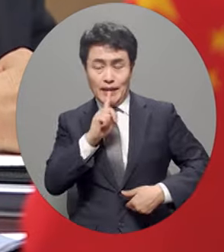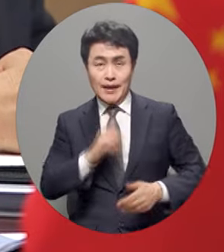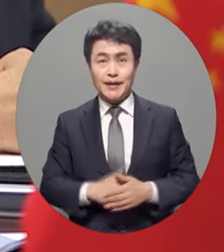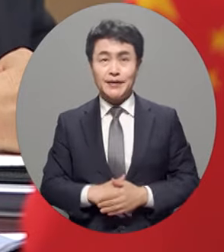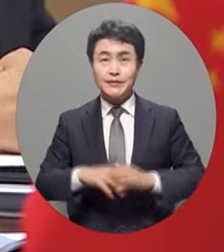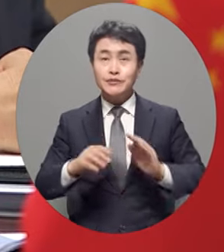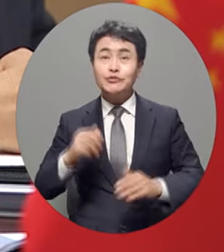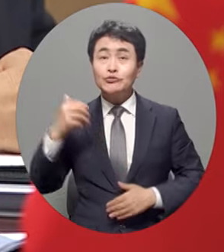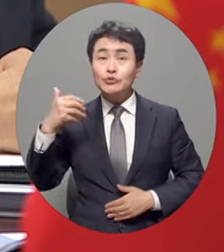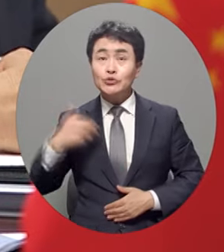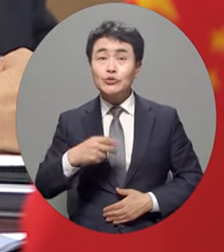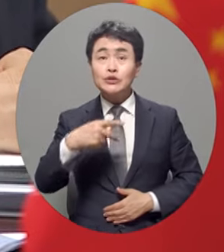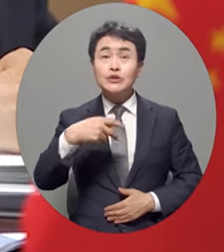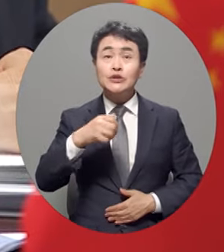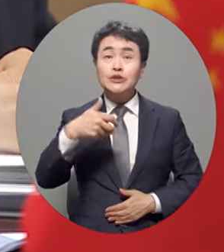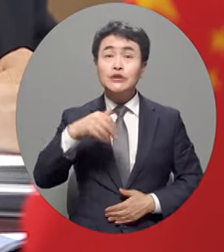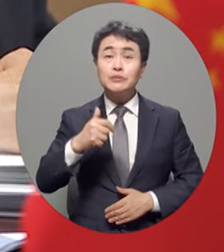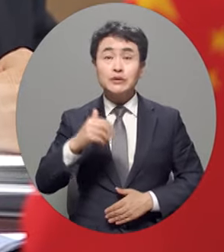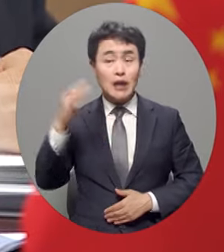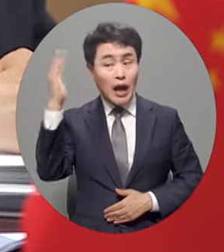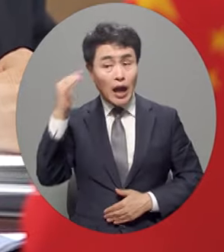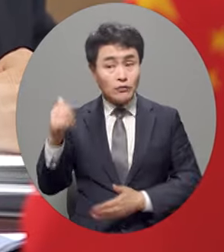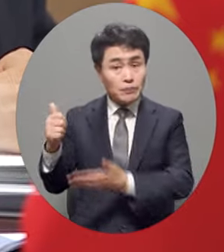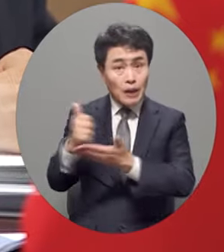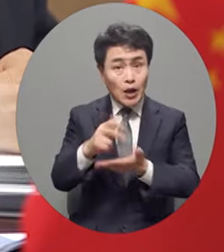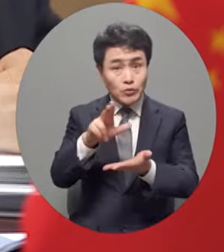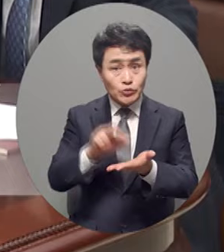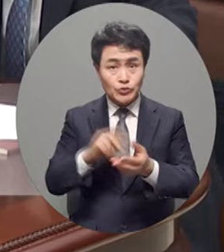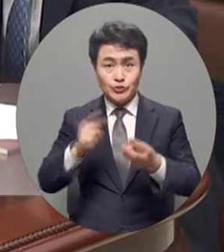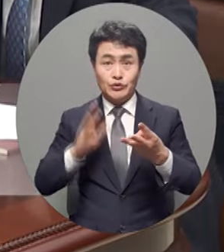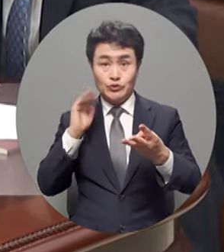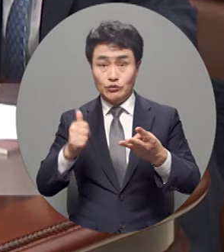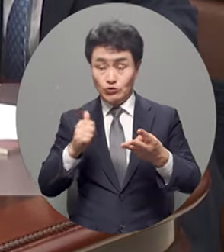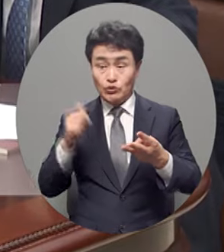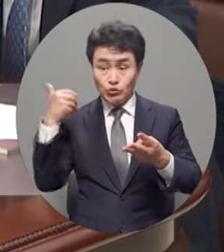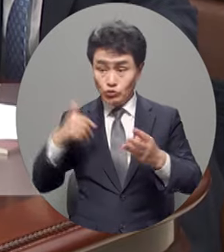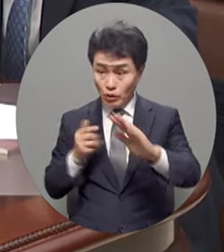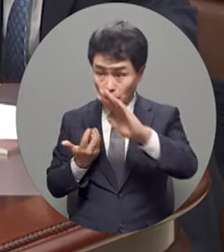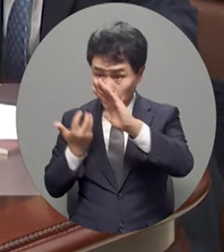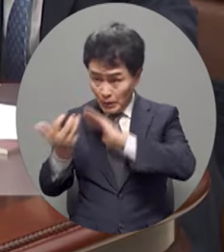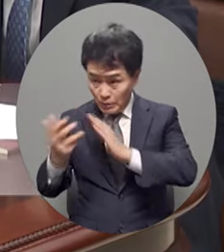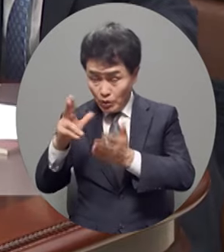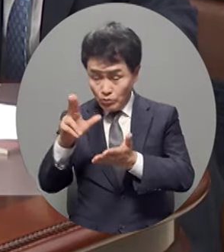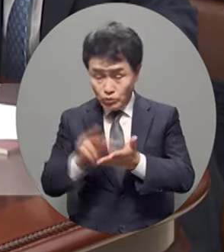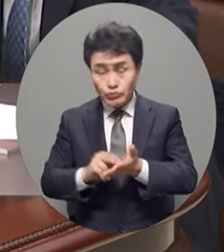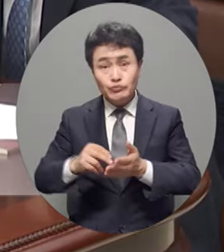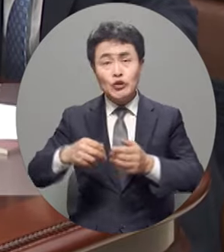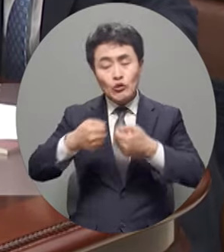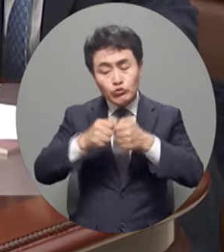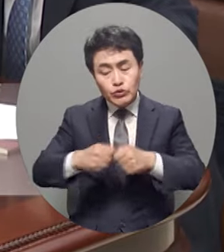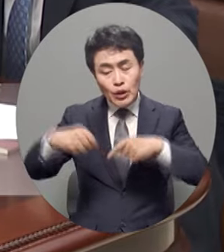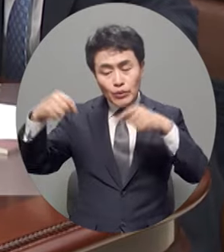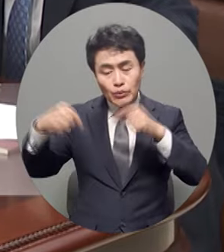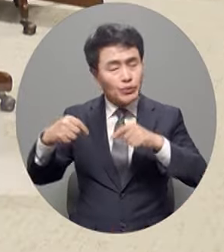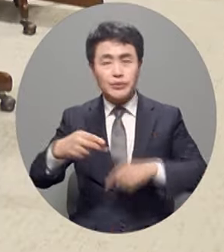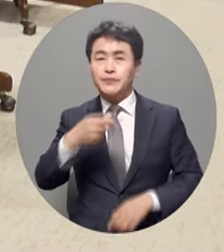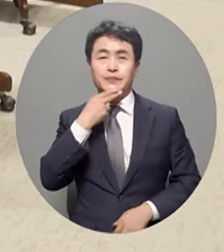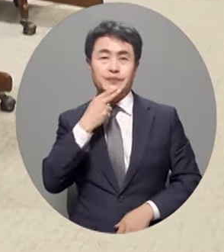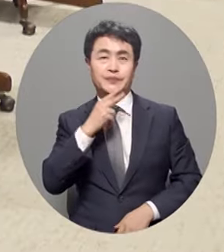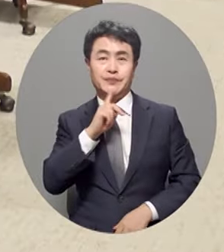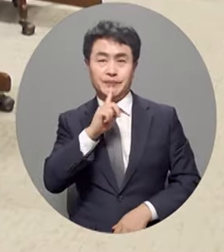다만 중국 시진핑 국가 주석의 방한 문제나 윤 대통령의 방중 문제에 대해선 구체적 논의는 없었던 것으로